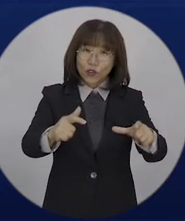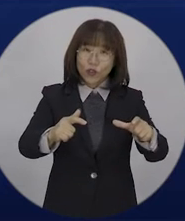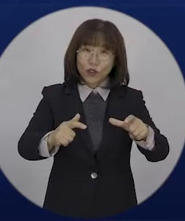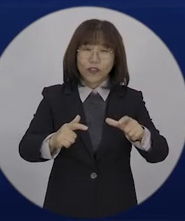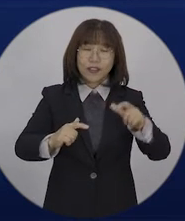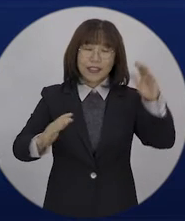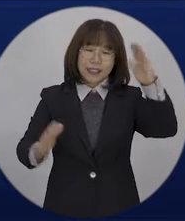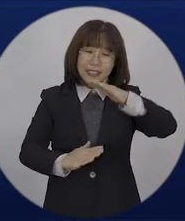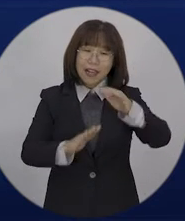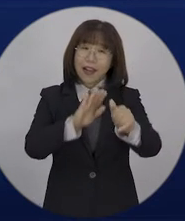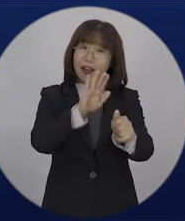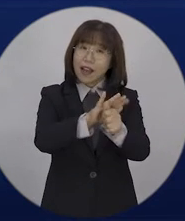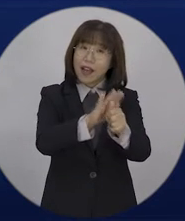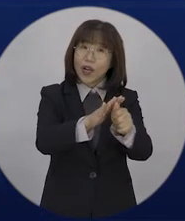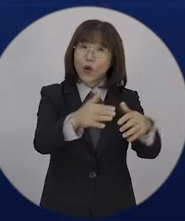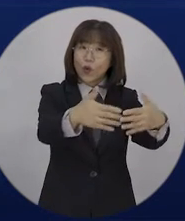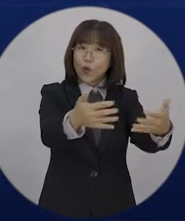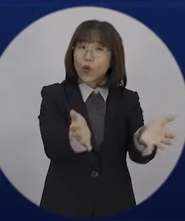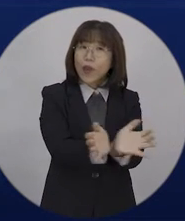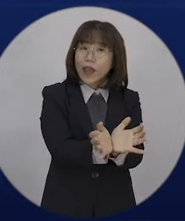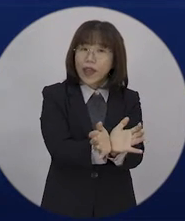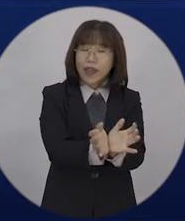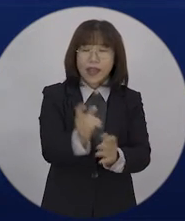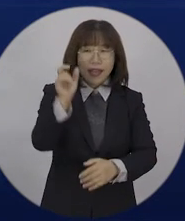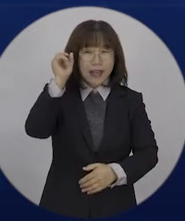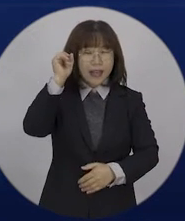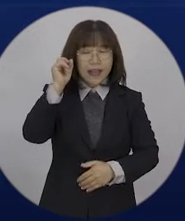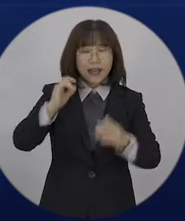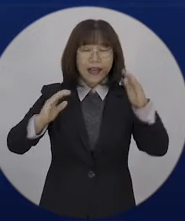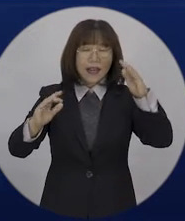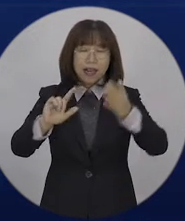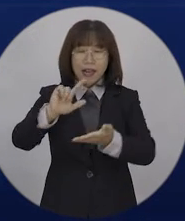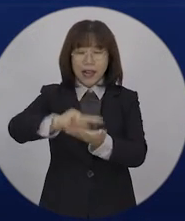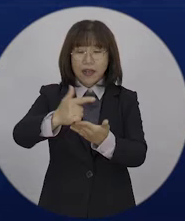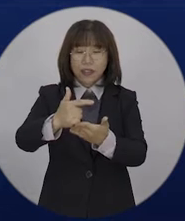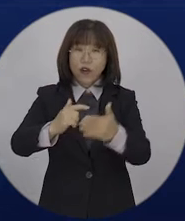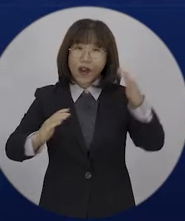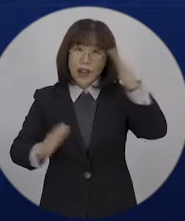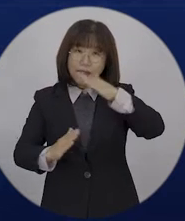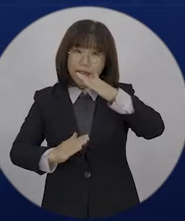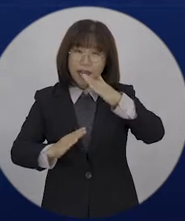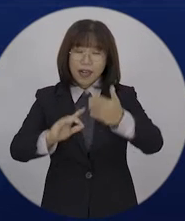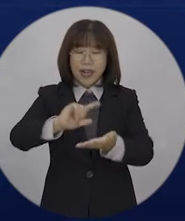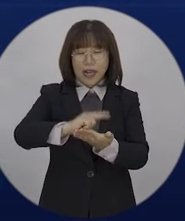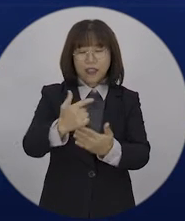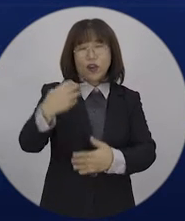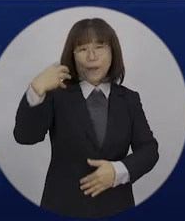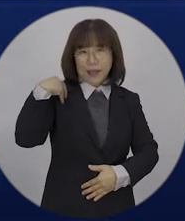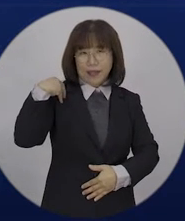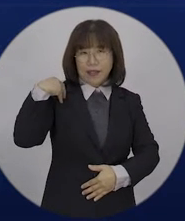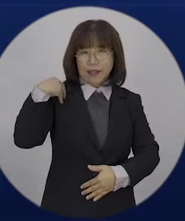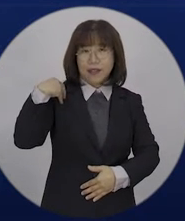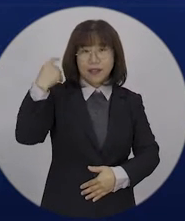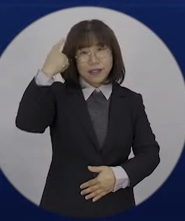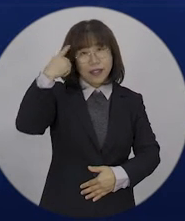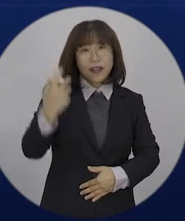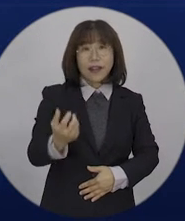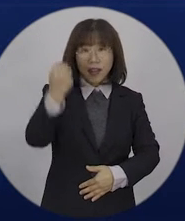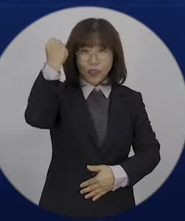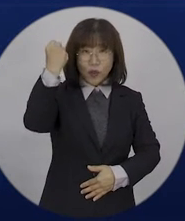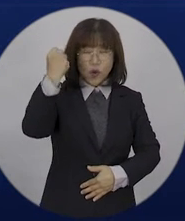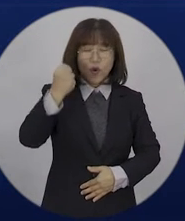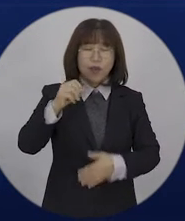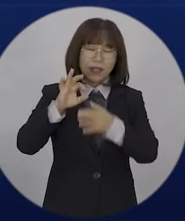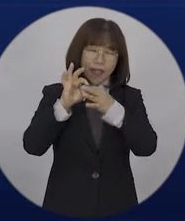강서구 장학회는 강서의 인재는 강서가 키운다를 슬로건으로 그동안 많은 지역 내 장학생을 선발해